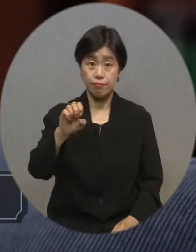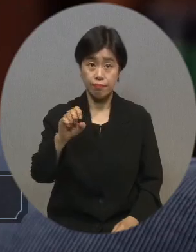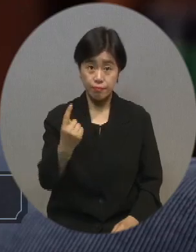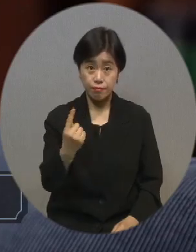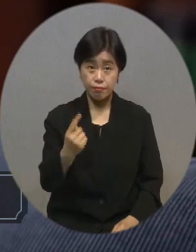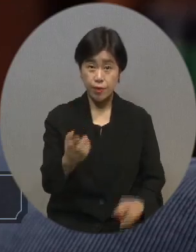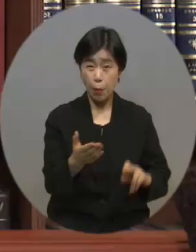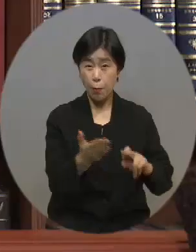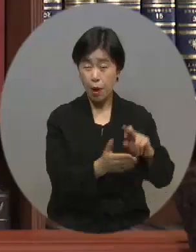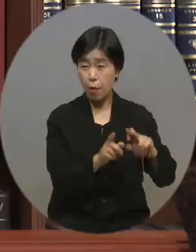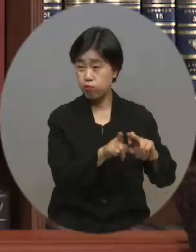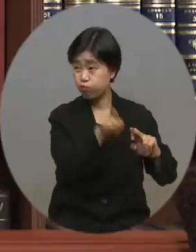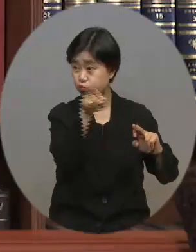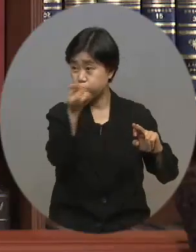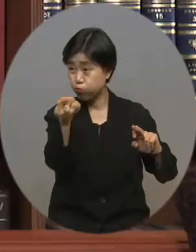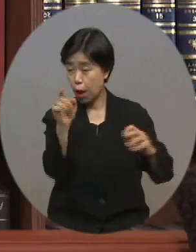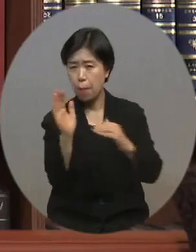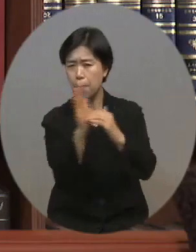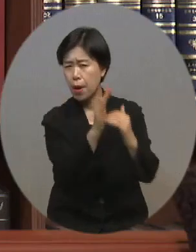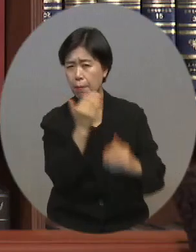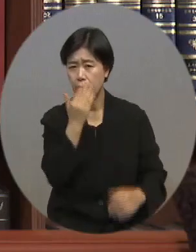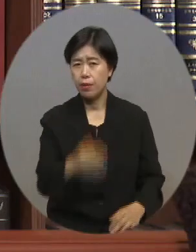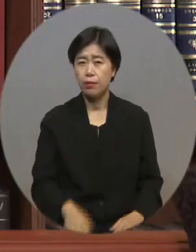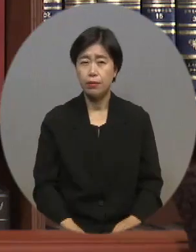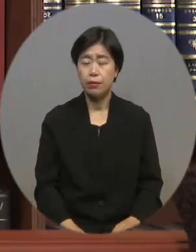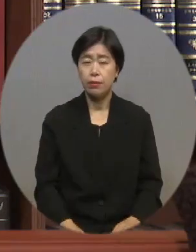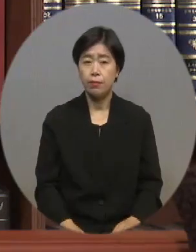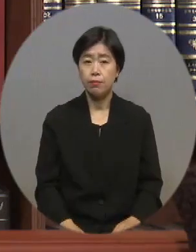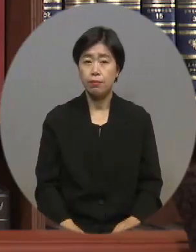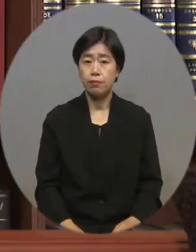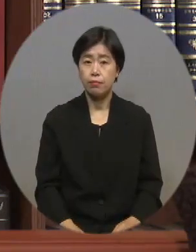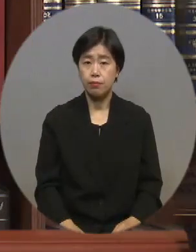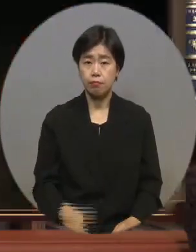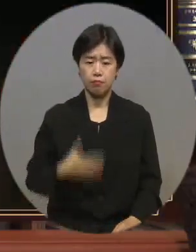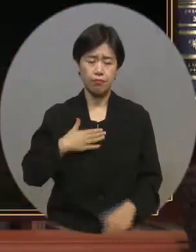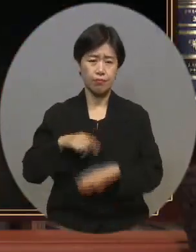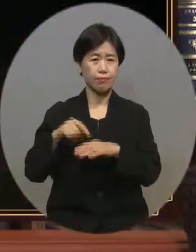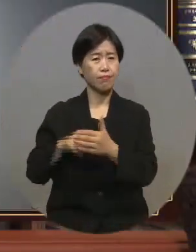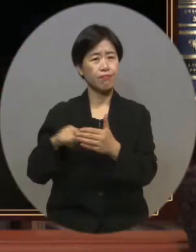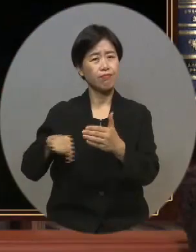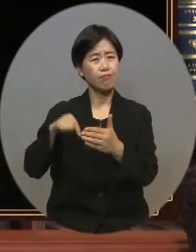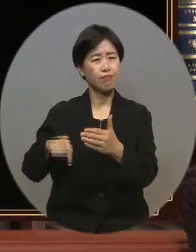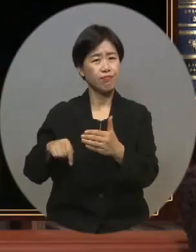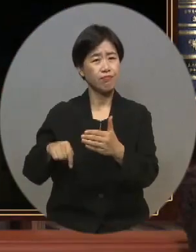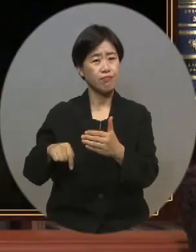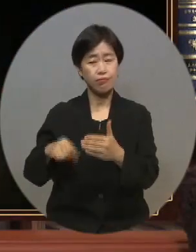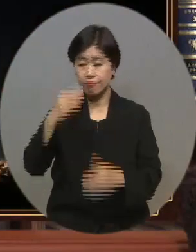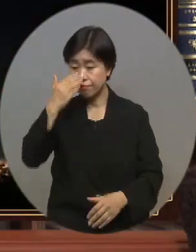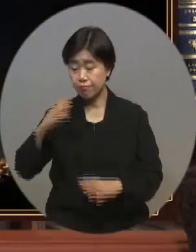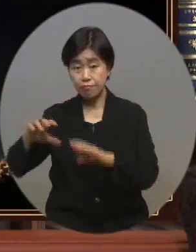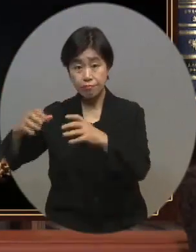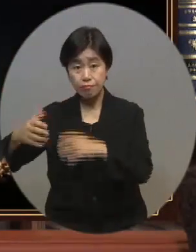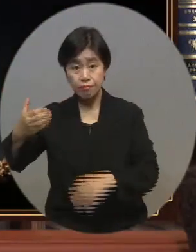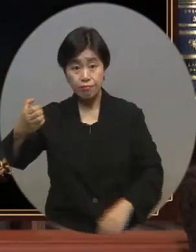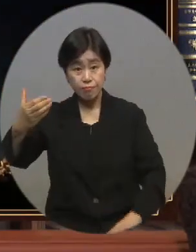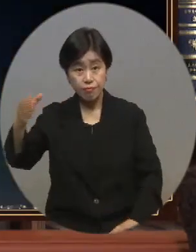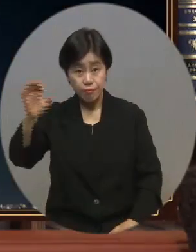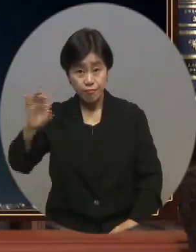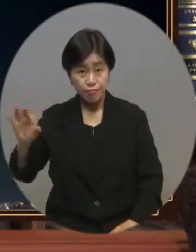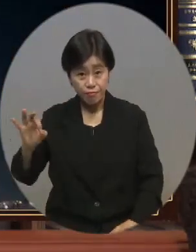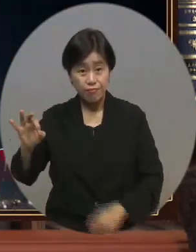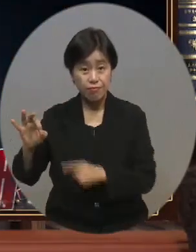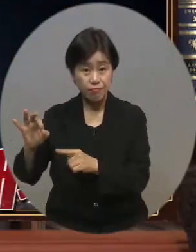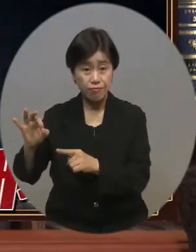맞춥니다. 요새는. 말씀을 그렇게 하셨는데 또 제 마음 한켠에 이스라엘도 99% 막았다가 이제 아이언돔이